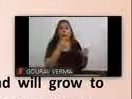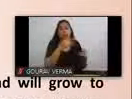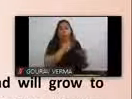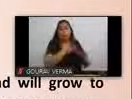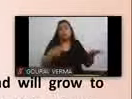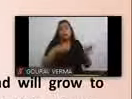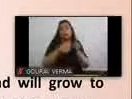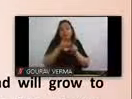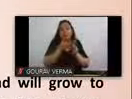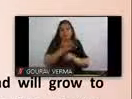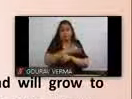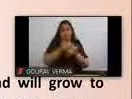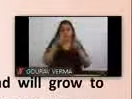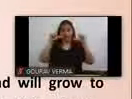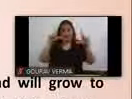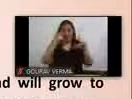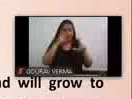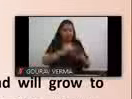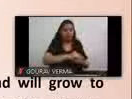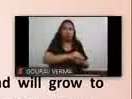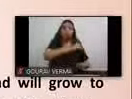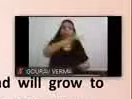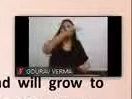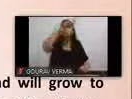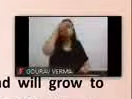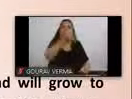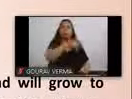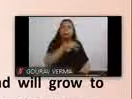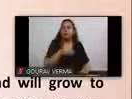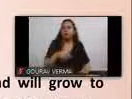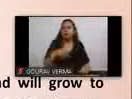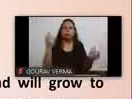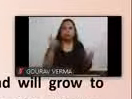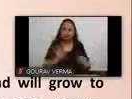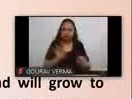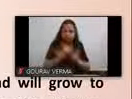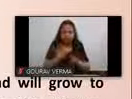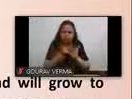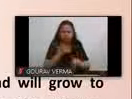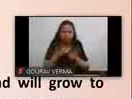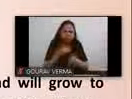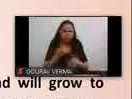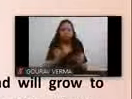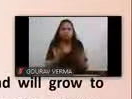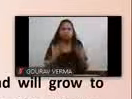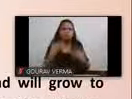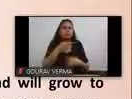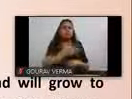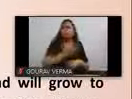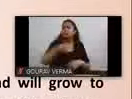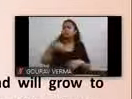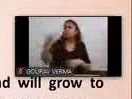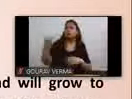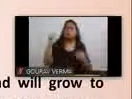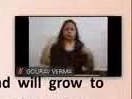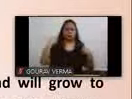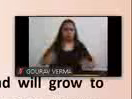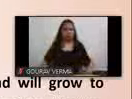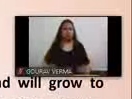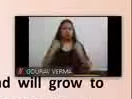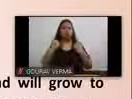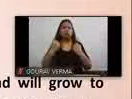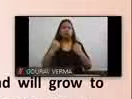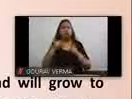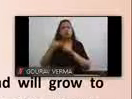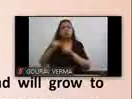became very strong physically and sings well, that kind of thing. So whenever the parents come